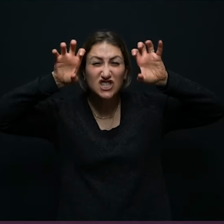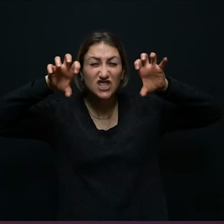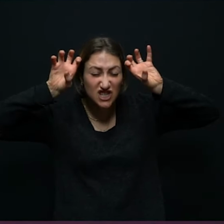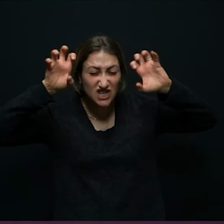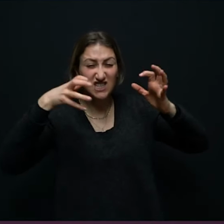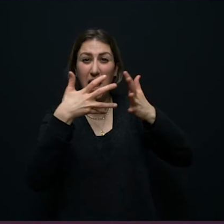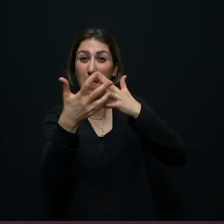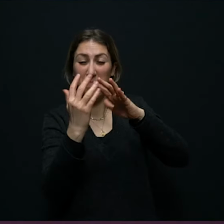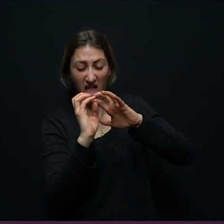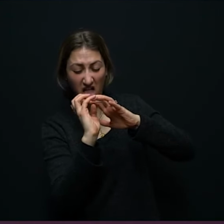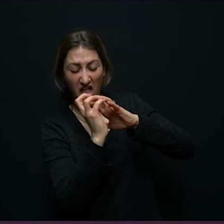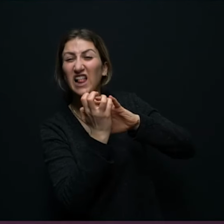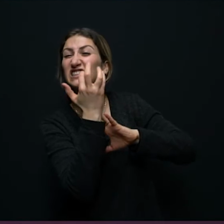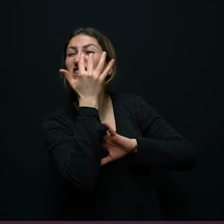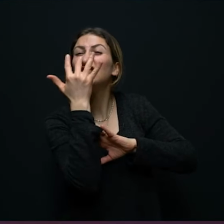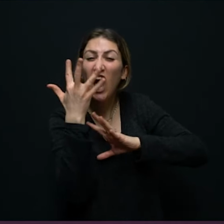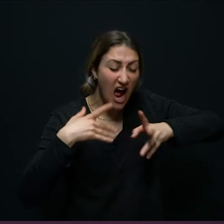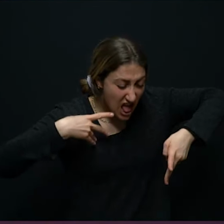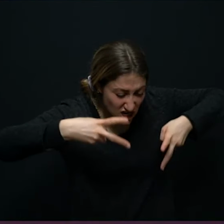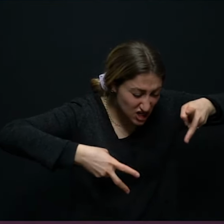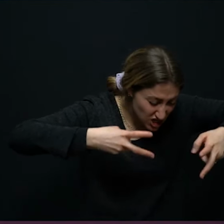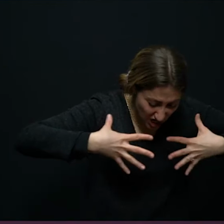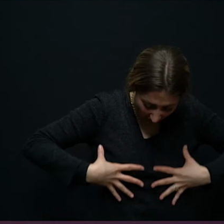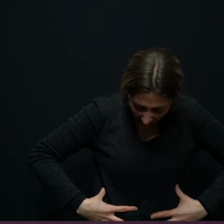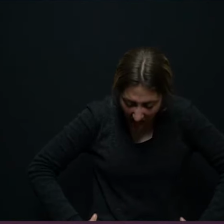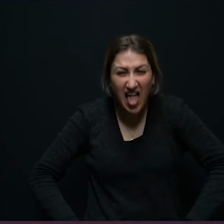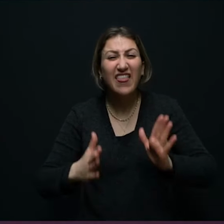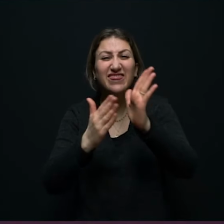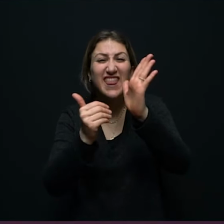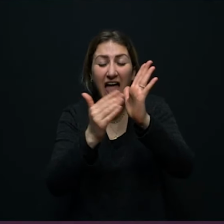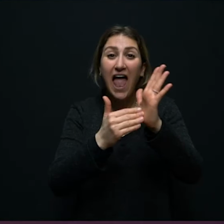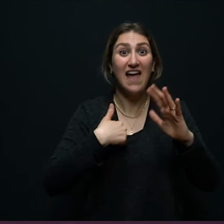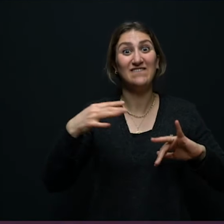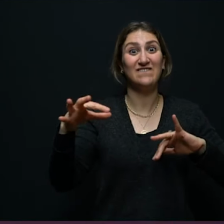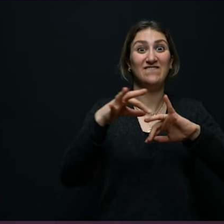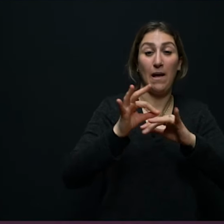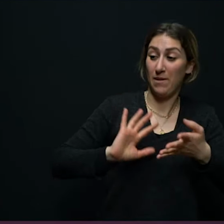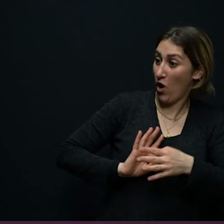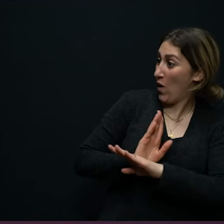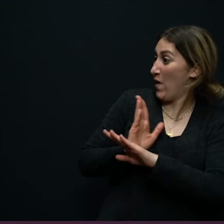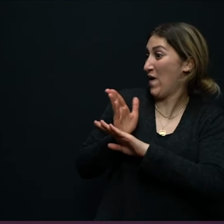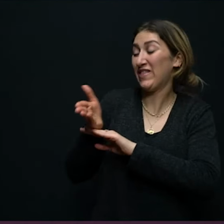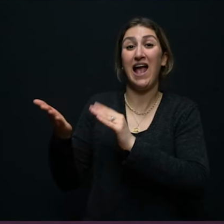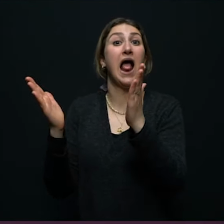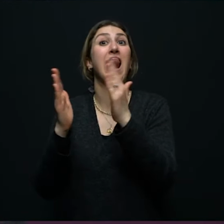mais à distance à distance je m'approche chéri